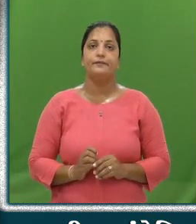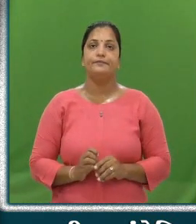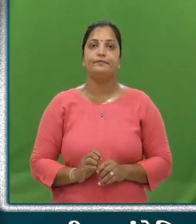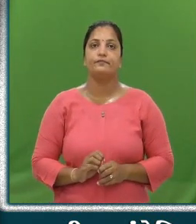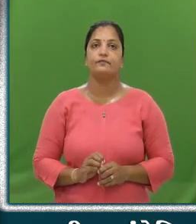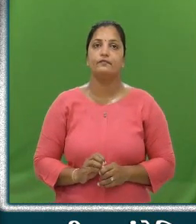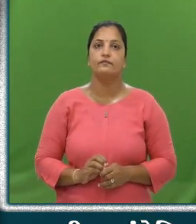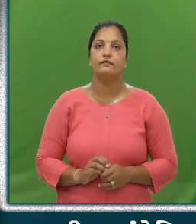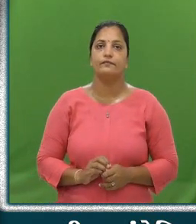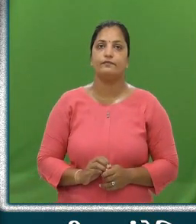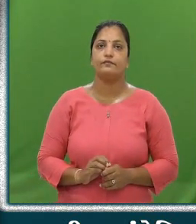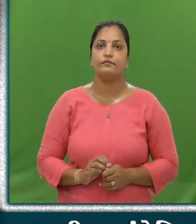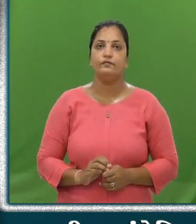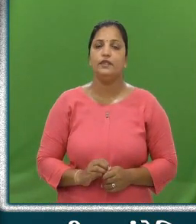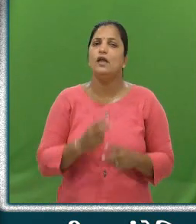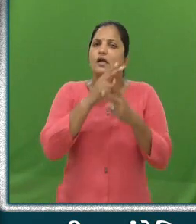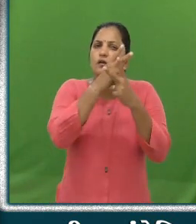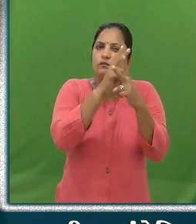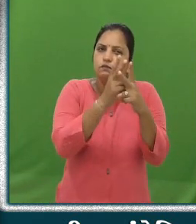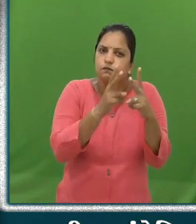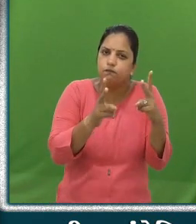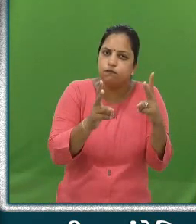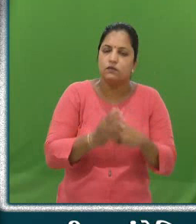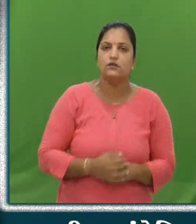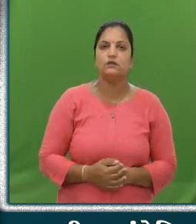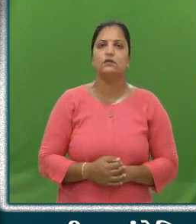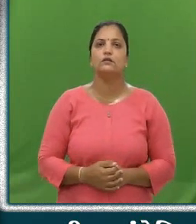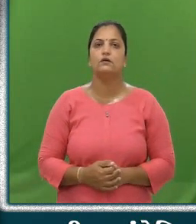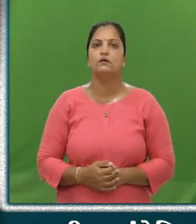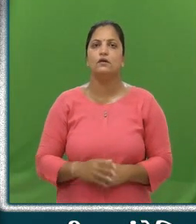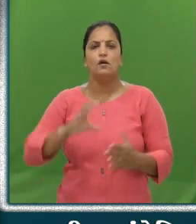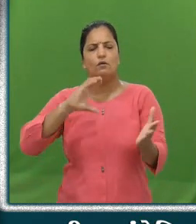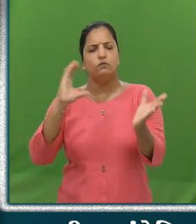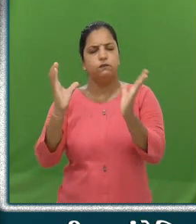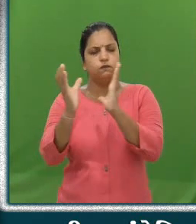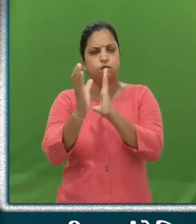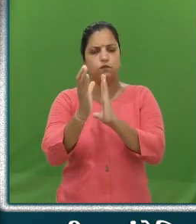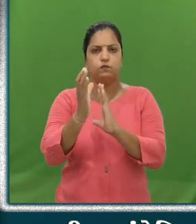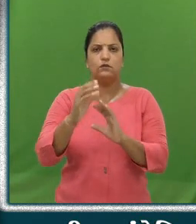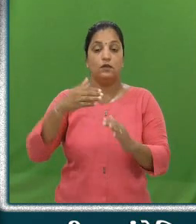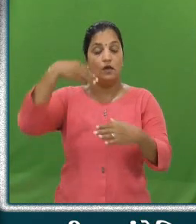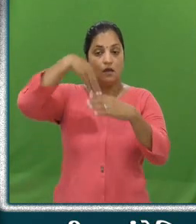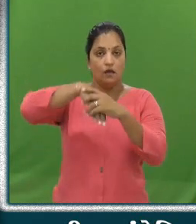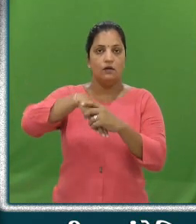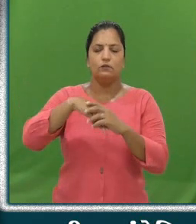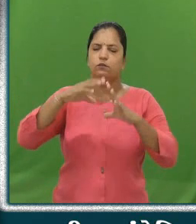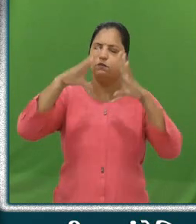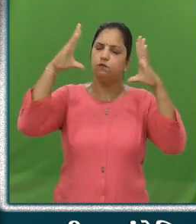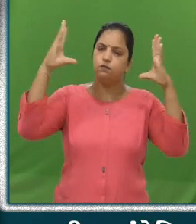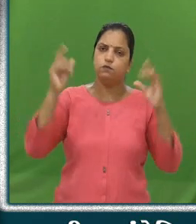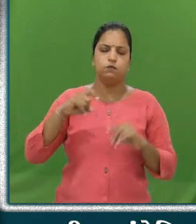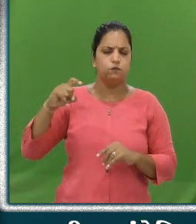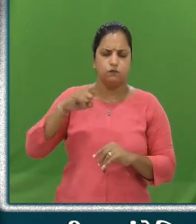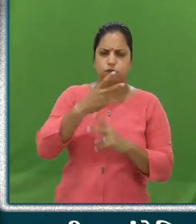કરીશું તો કે ભિન્ન ભિન્ન જાતિઓ જે છે એટલે આપણે જોયું છે કે પૃથ્વી ઉપર અસંખ્ય જીવો રહેતા હોય છે. આ અસંખ્ય જીવો